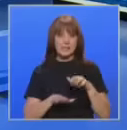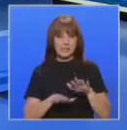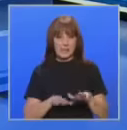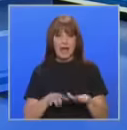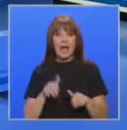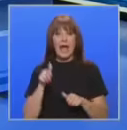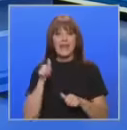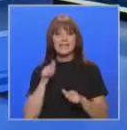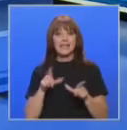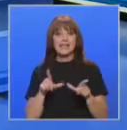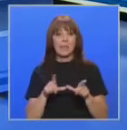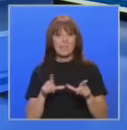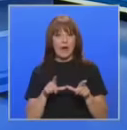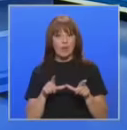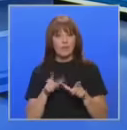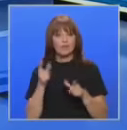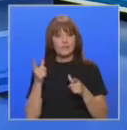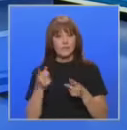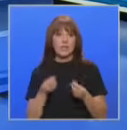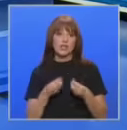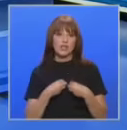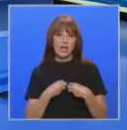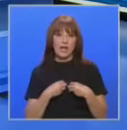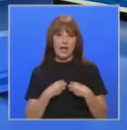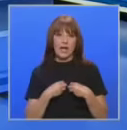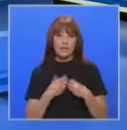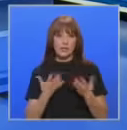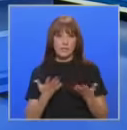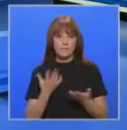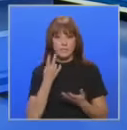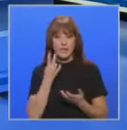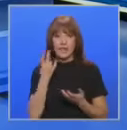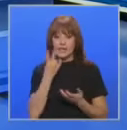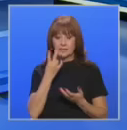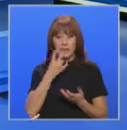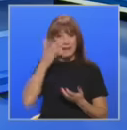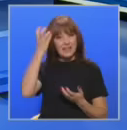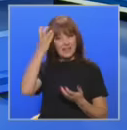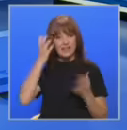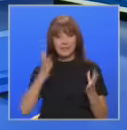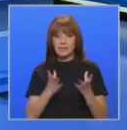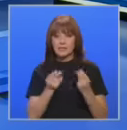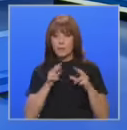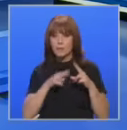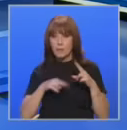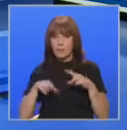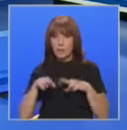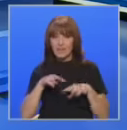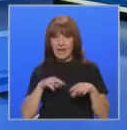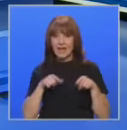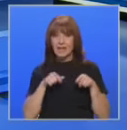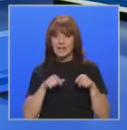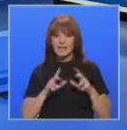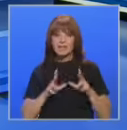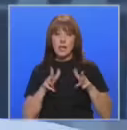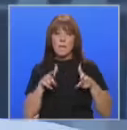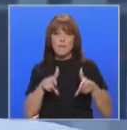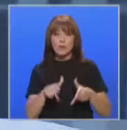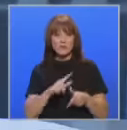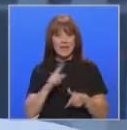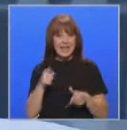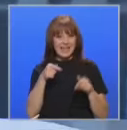Александър Марков е в студиото сега с детайлите. Здравей! Разбираме, държавата започва проверка на такива съоръжения и то не само там,